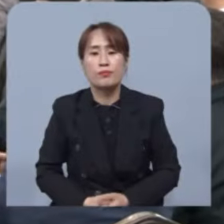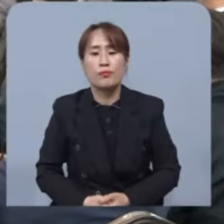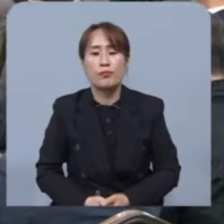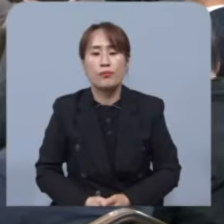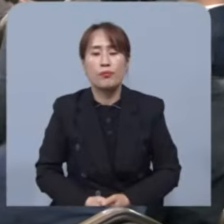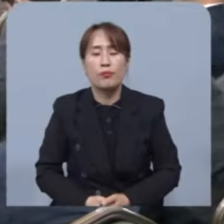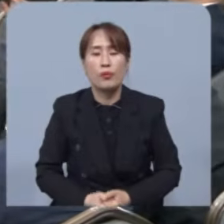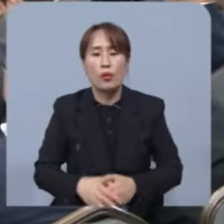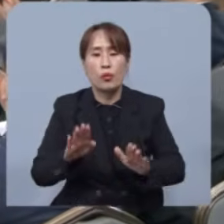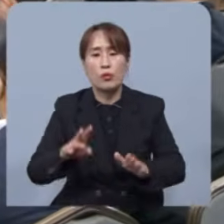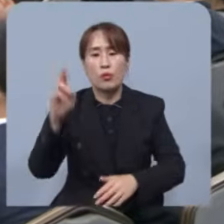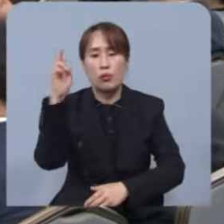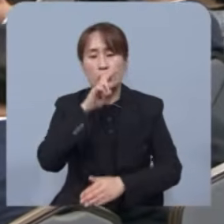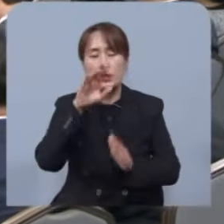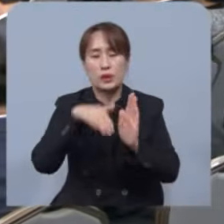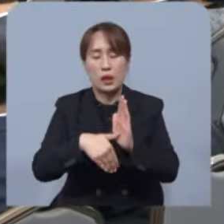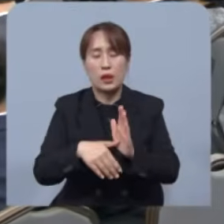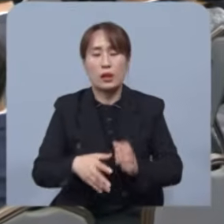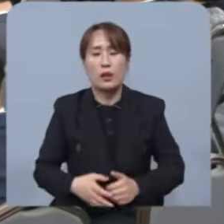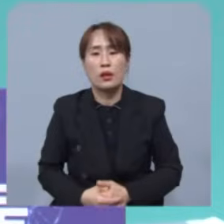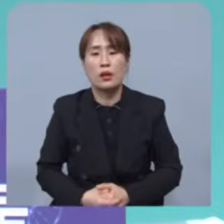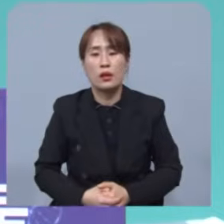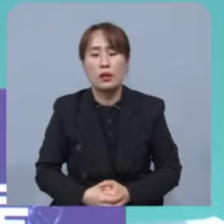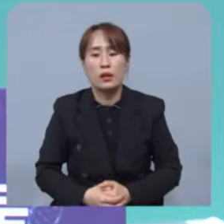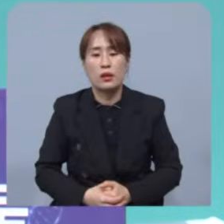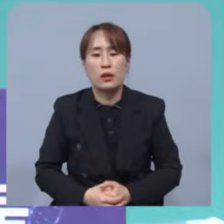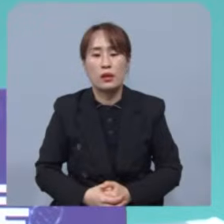제가 안 그래도 오늘 오전에 그